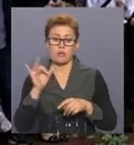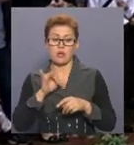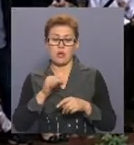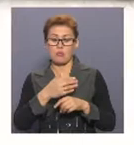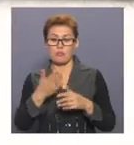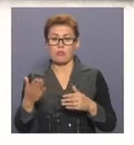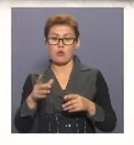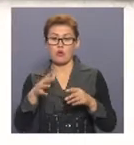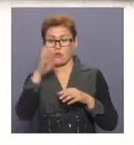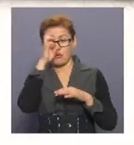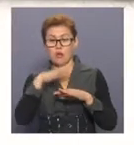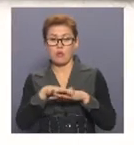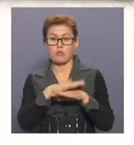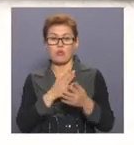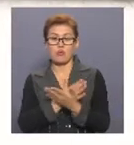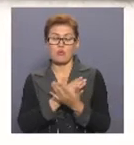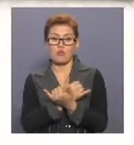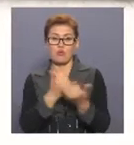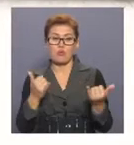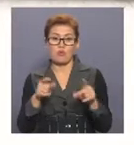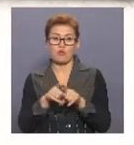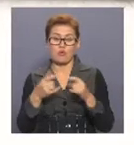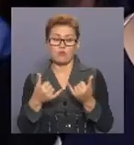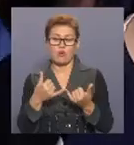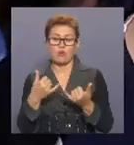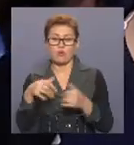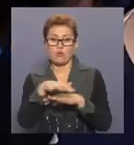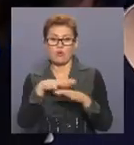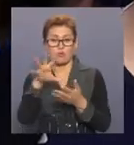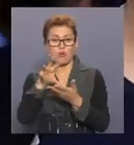елі үшін жасаған игі істері бүгінгі ұрпаққа үлгі.